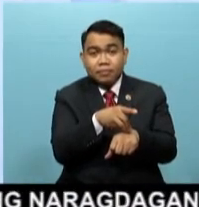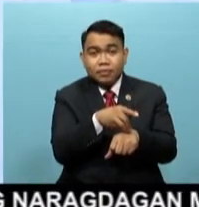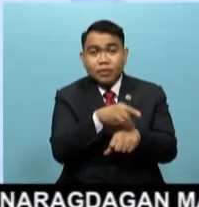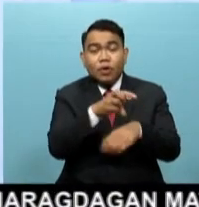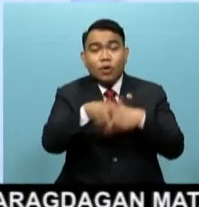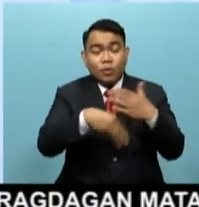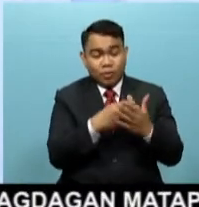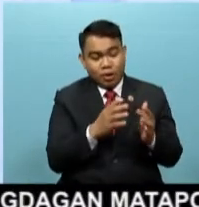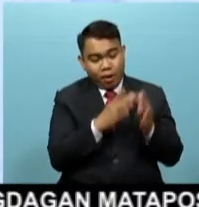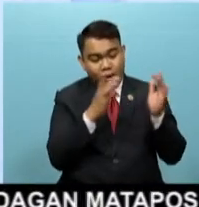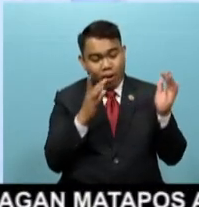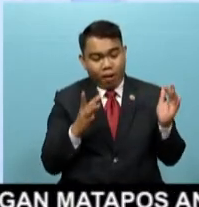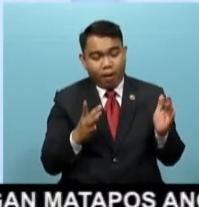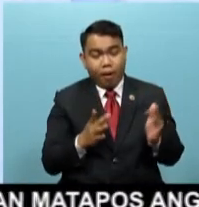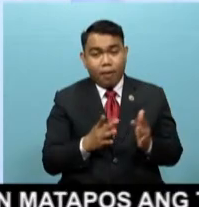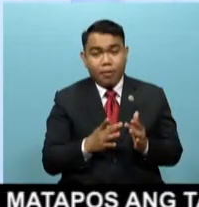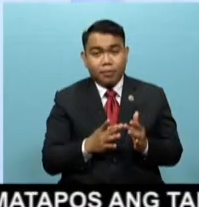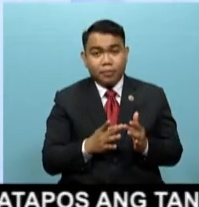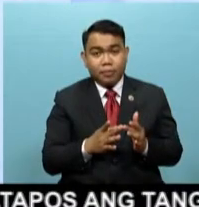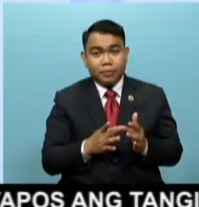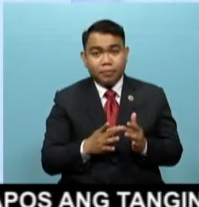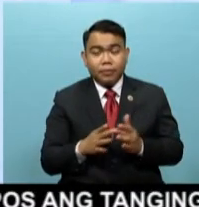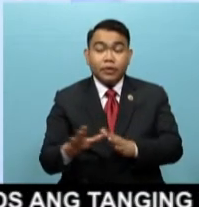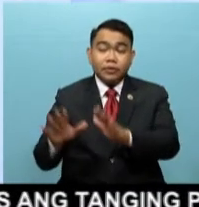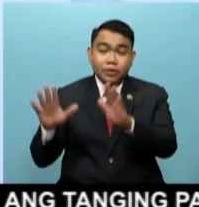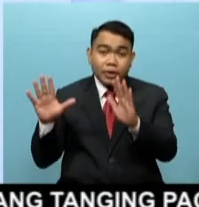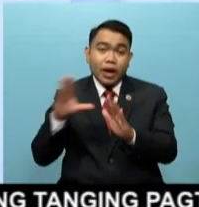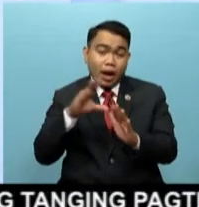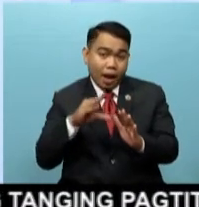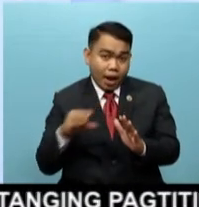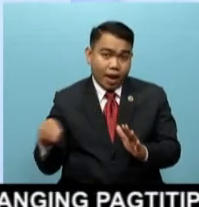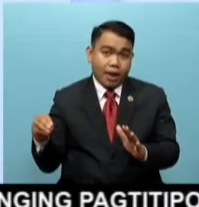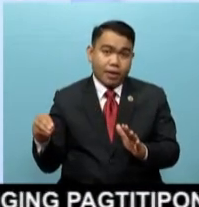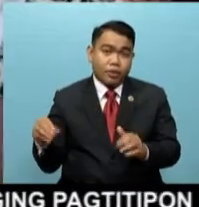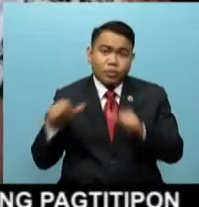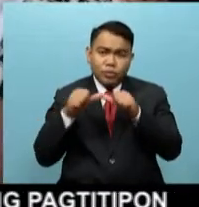pong magpapasakop at patuloy po na